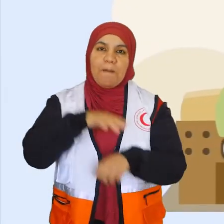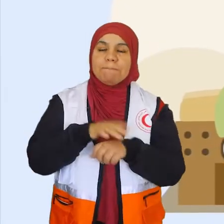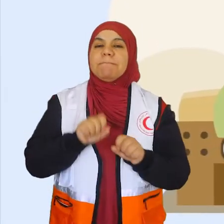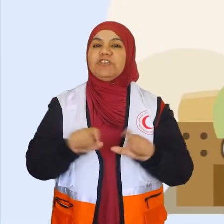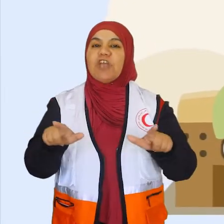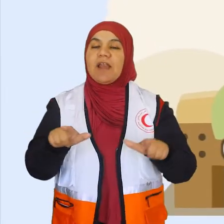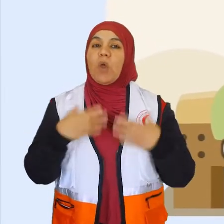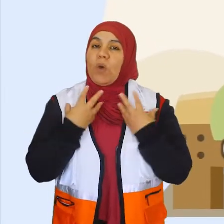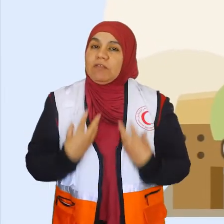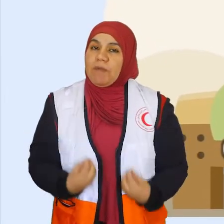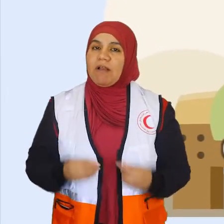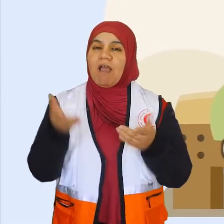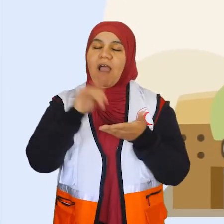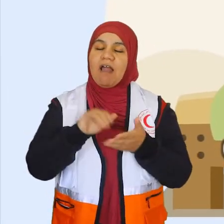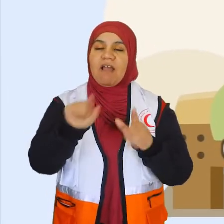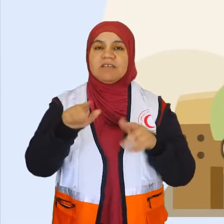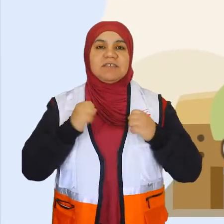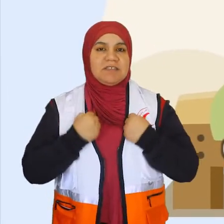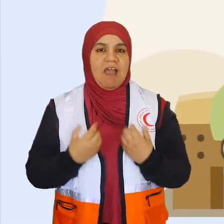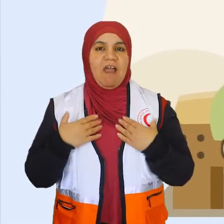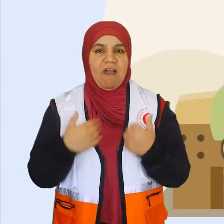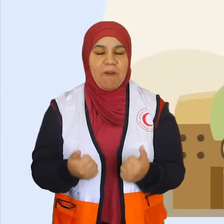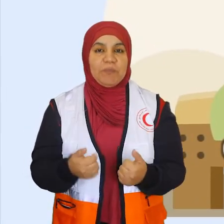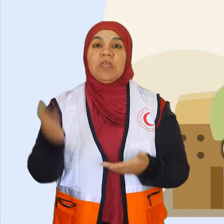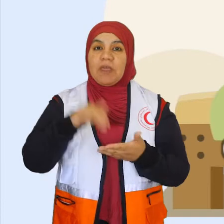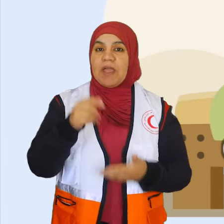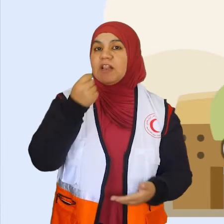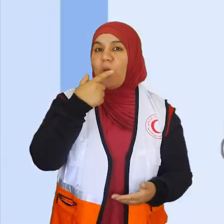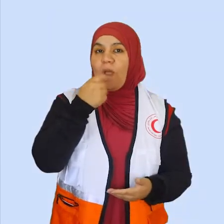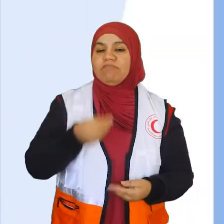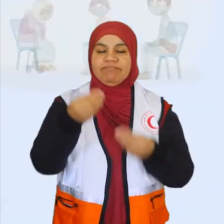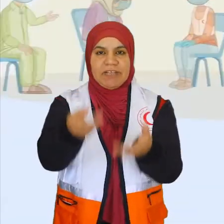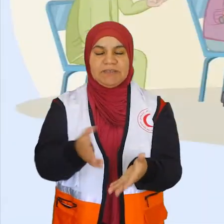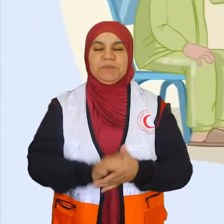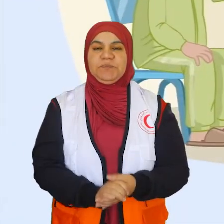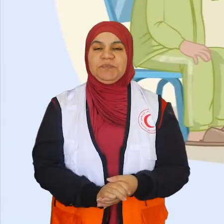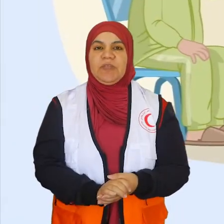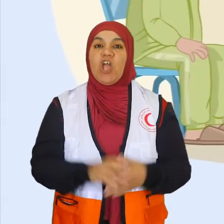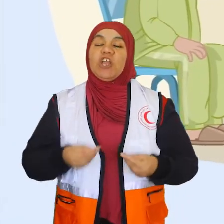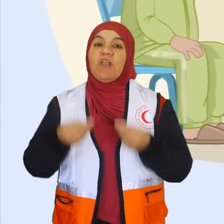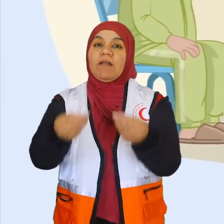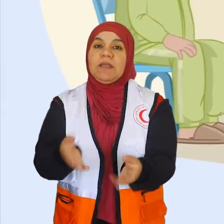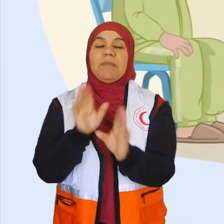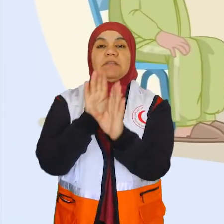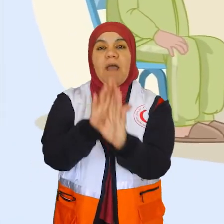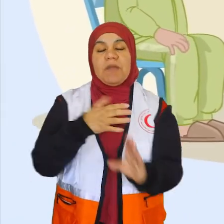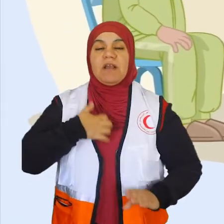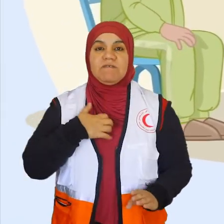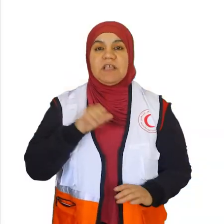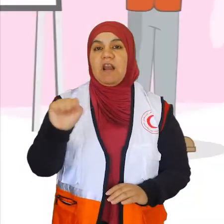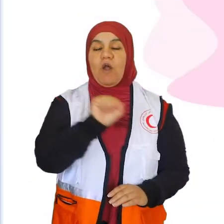صحة أفراد هذه الفئة وتأمين الأدوية اللازمة لهم، تقديم الدعم النفسي